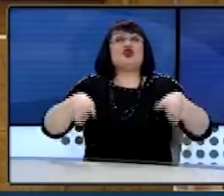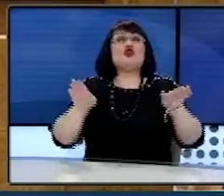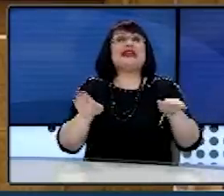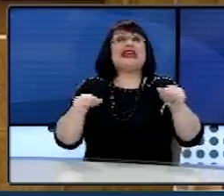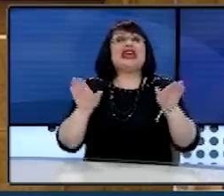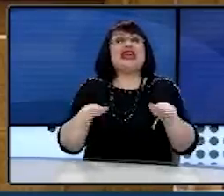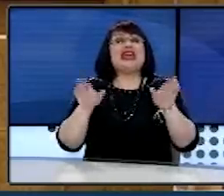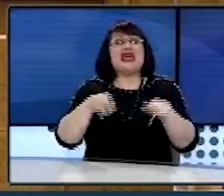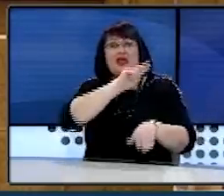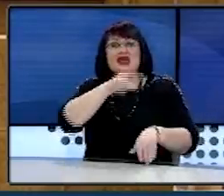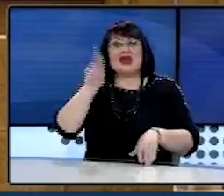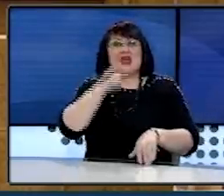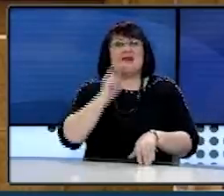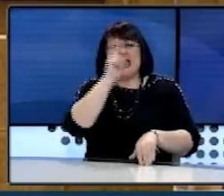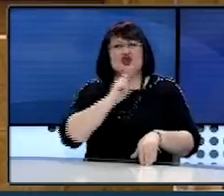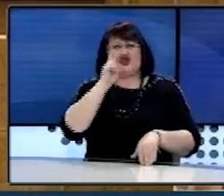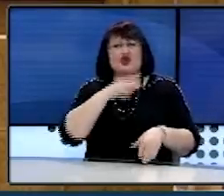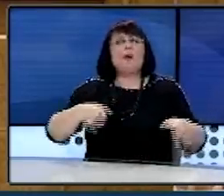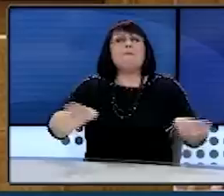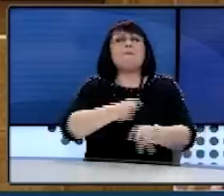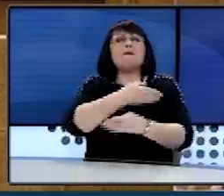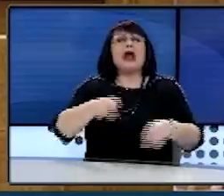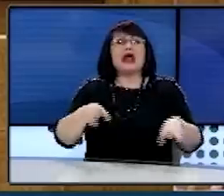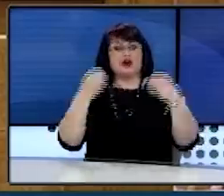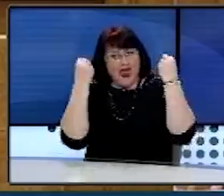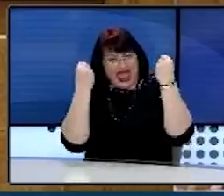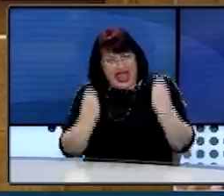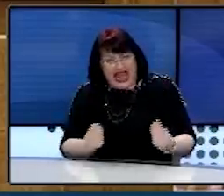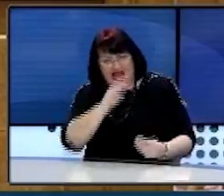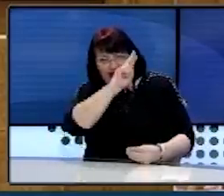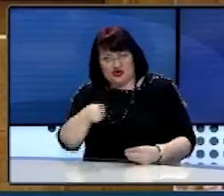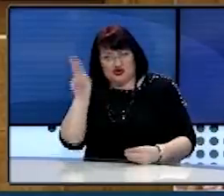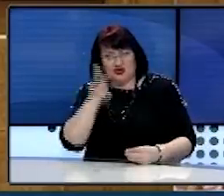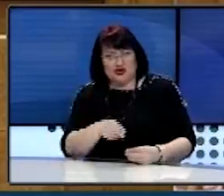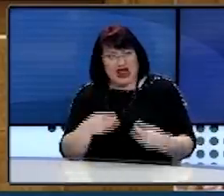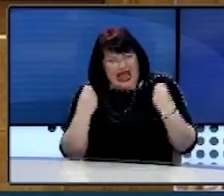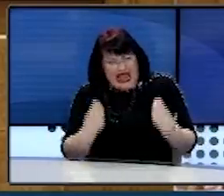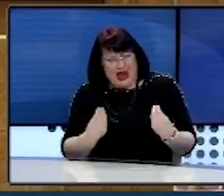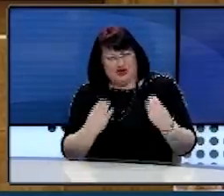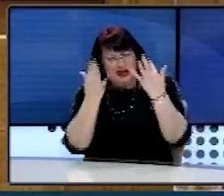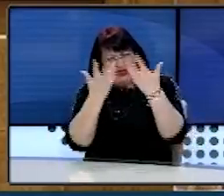τη συνεργασία με πολιτιστικούς ρώσικους ομίλους. Έλεος. Έλεος.